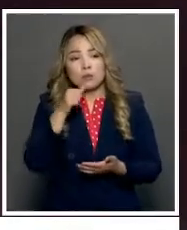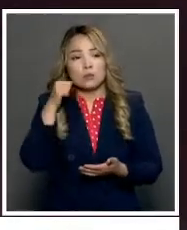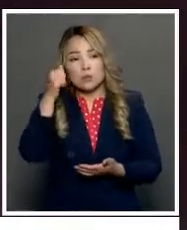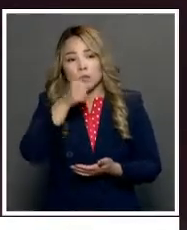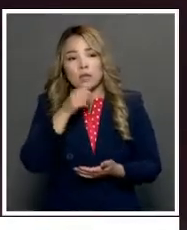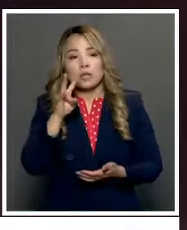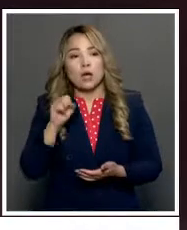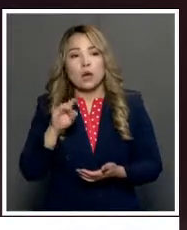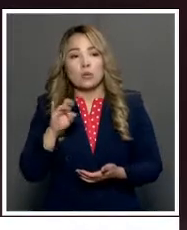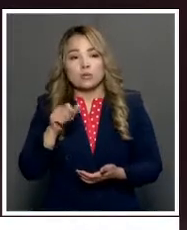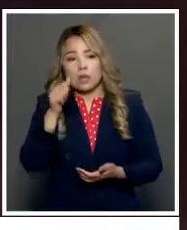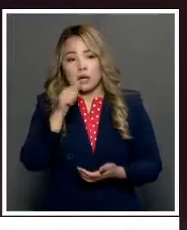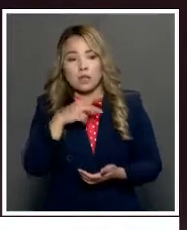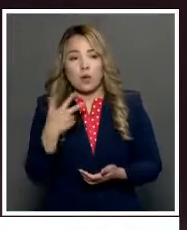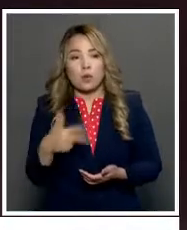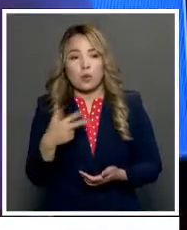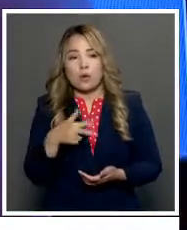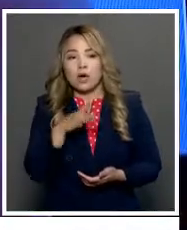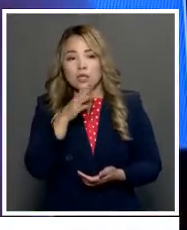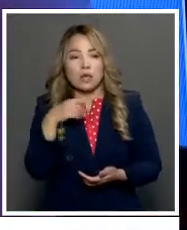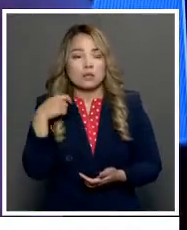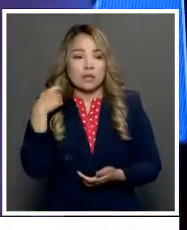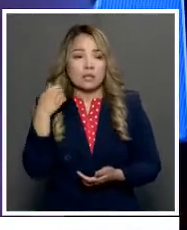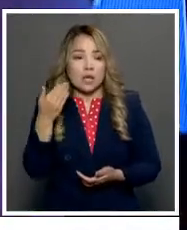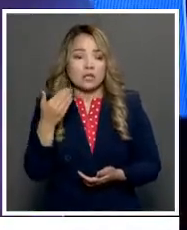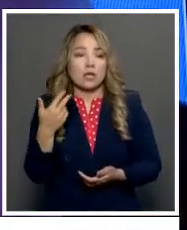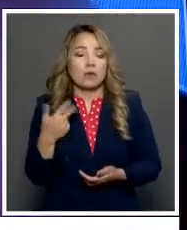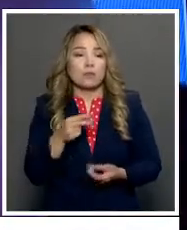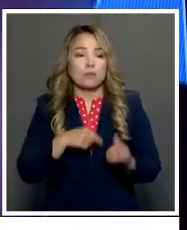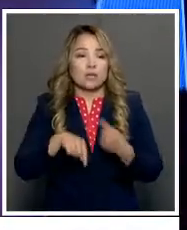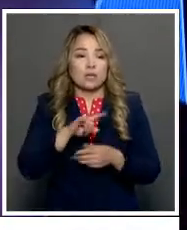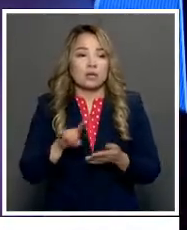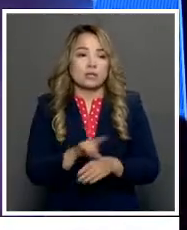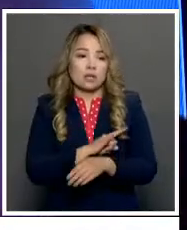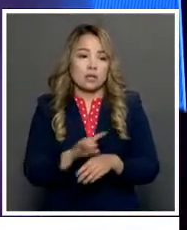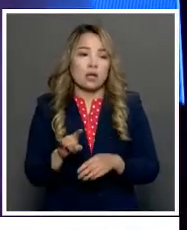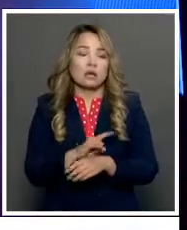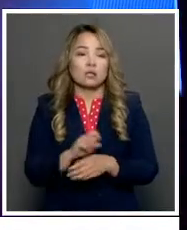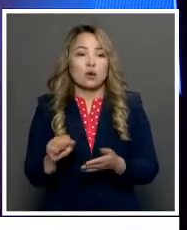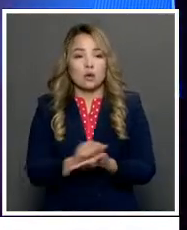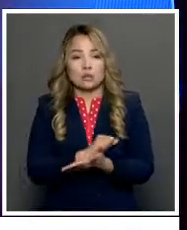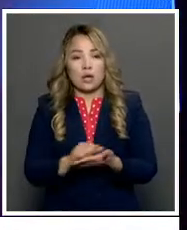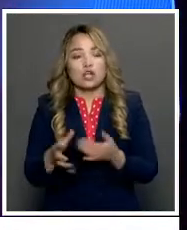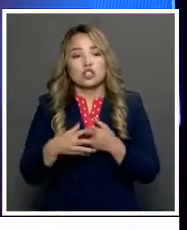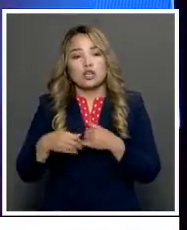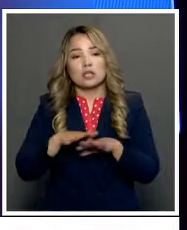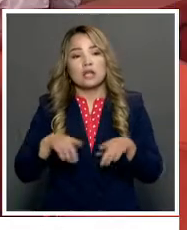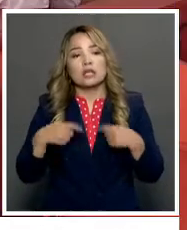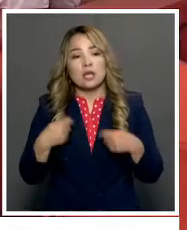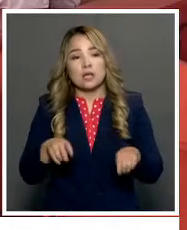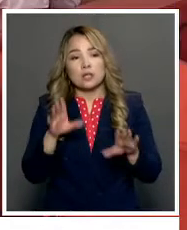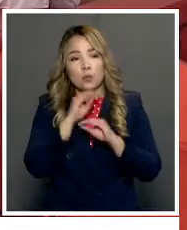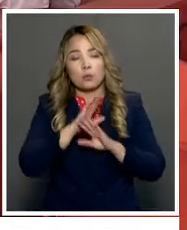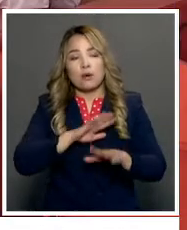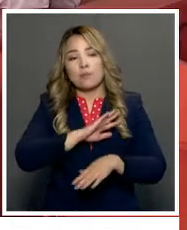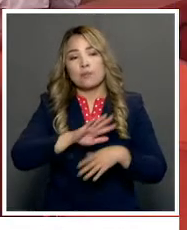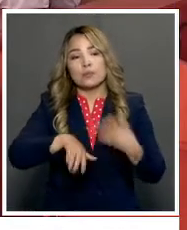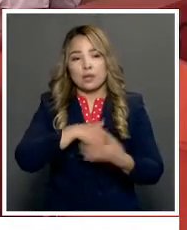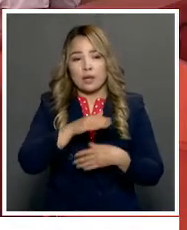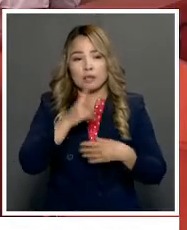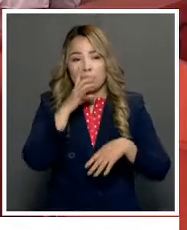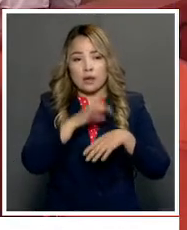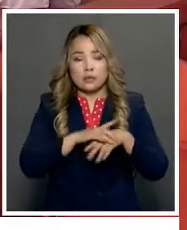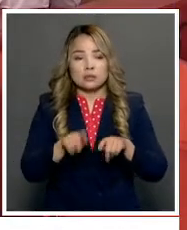наурыз айында болды. 30 жастағы сотталушы кәсіпкерге бизнес үшін жалған құжаттар жасап, жер сатпақ болған. Алайда былықтың беті ашылған